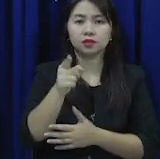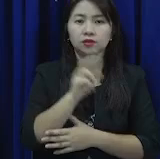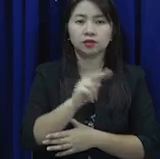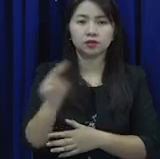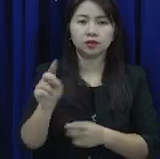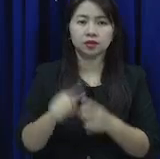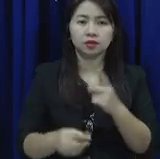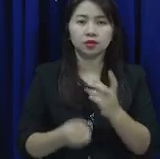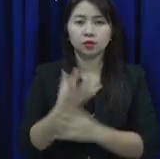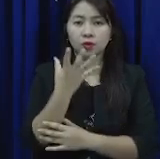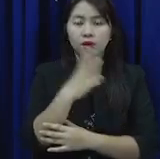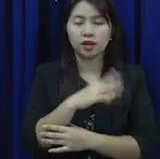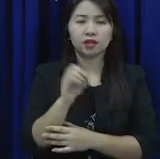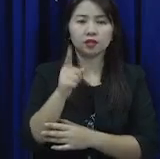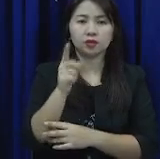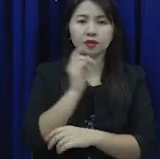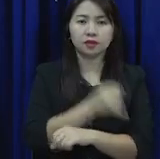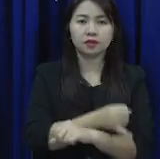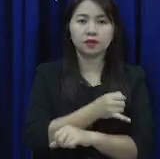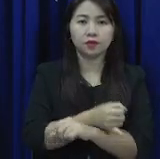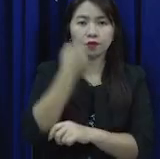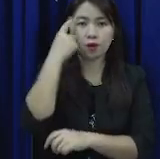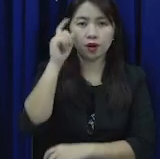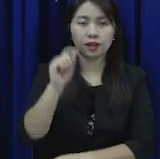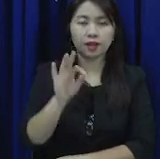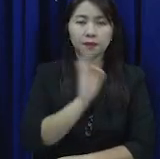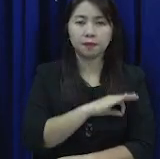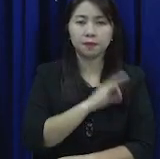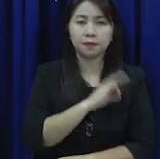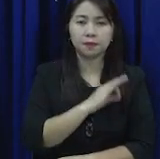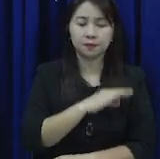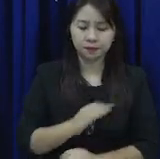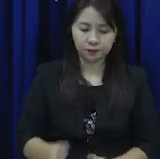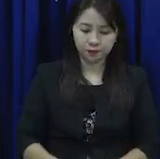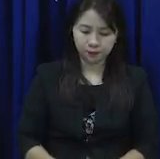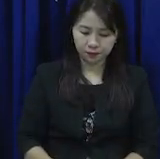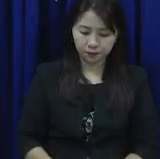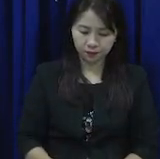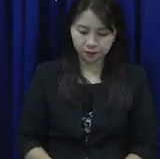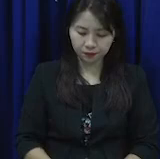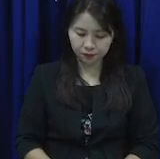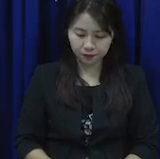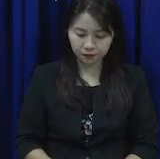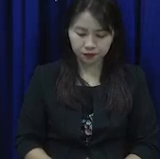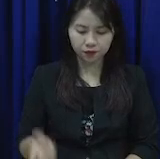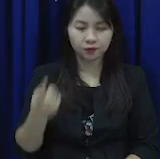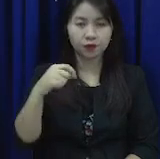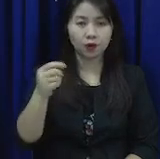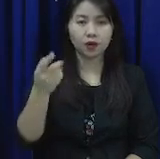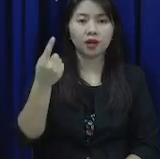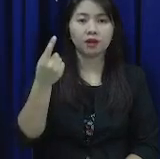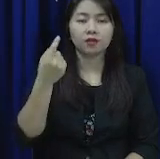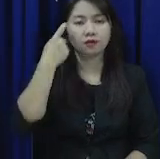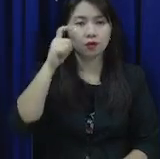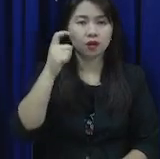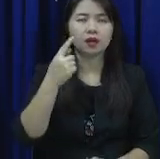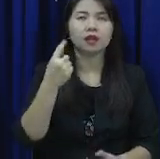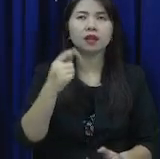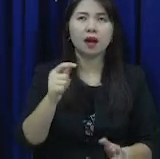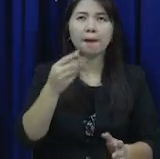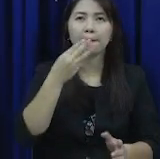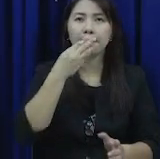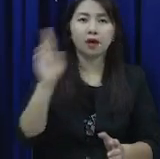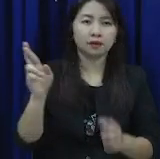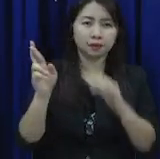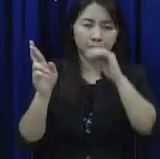you will invest for the benefits of your you will invest for the betterment not just for the benefit but